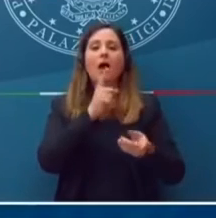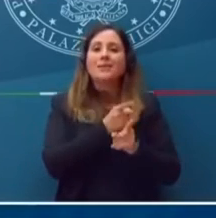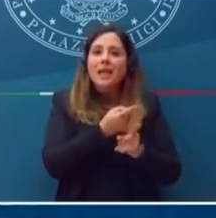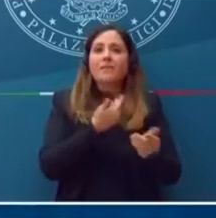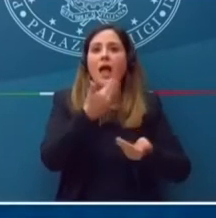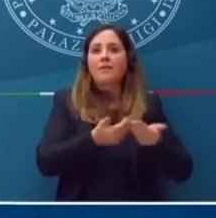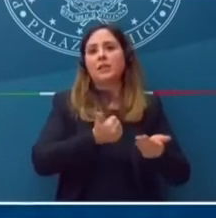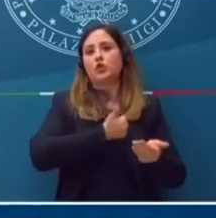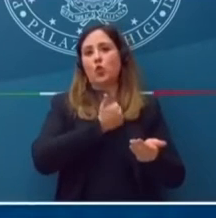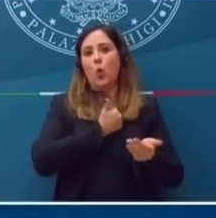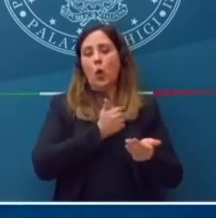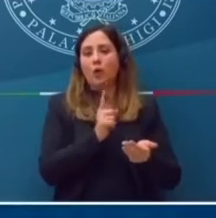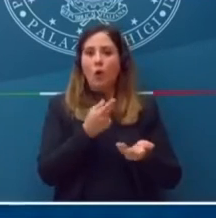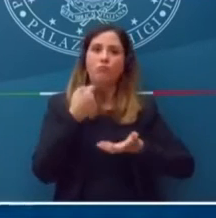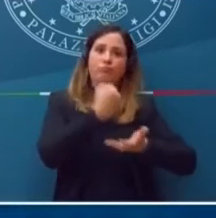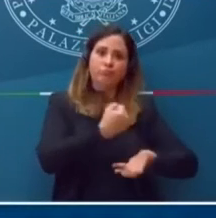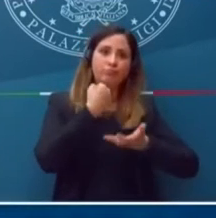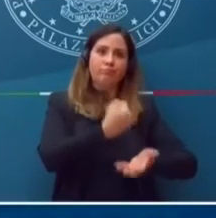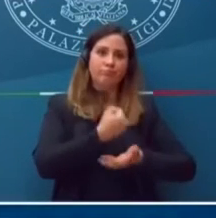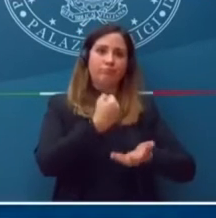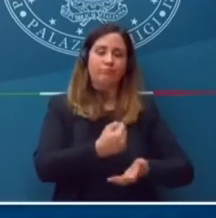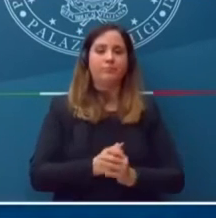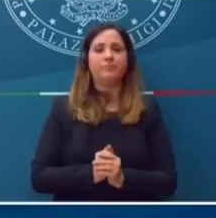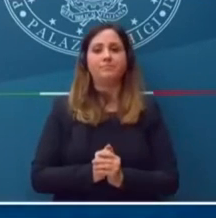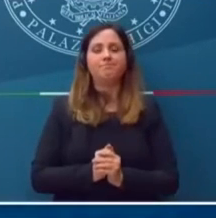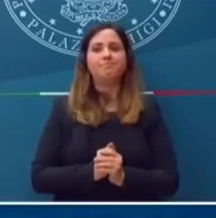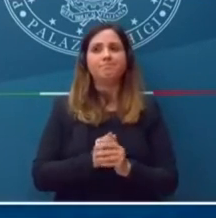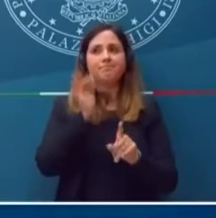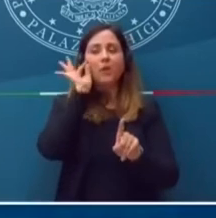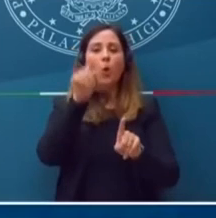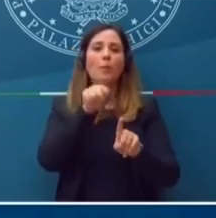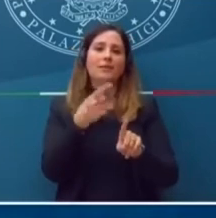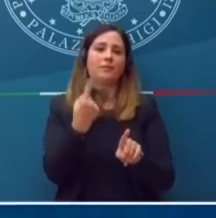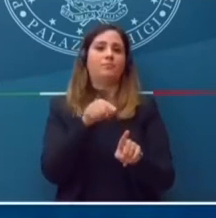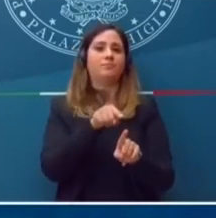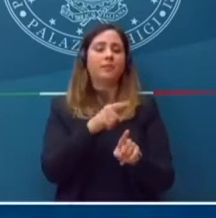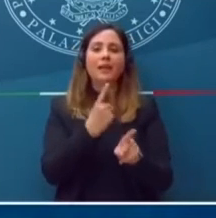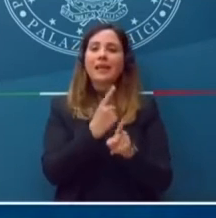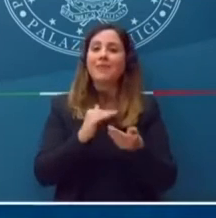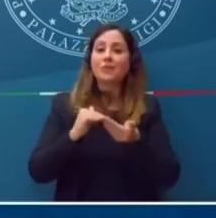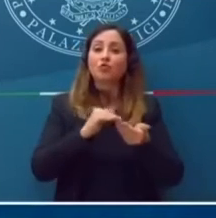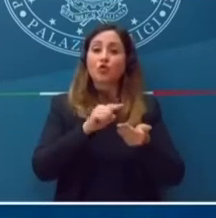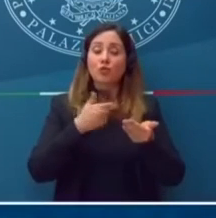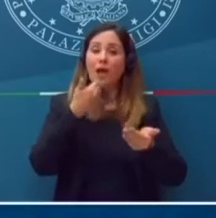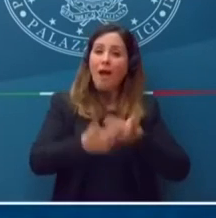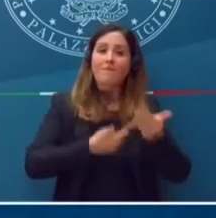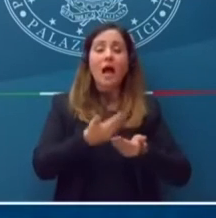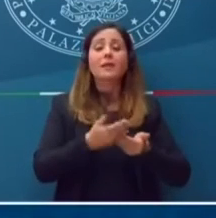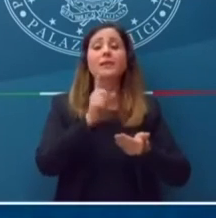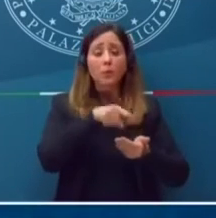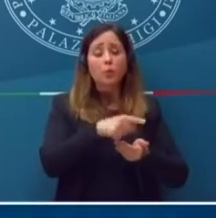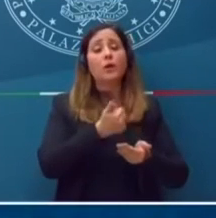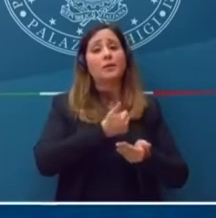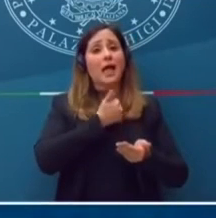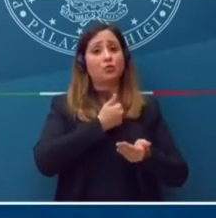questa volta. Quindi questo è l'obiettivo, partire subito e fare in modo che la società possa reggersi da sola,